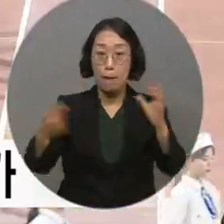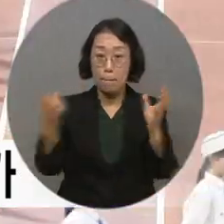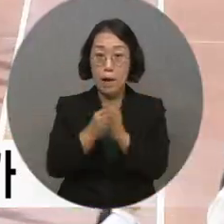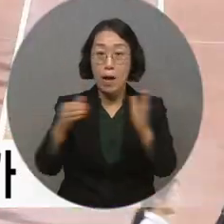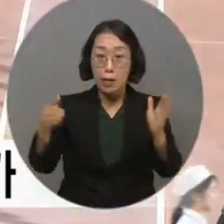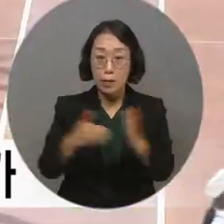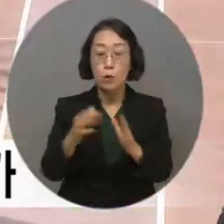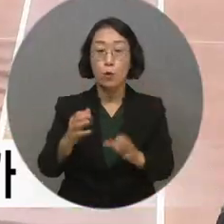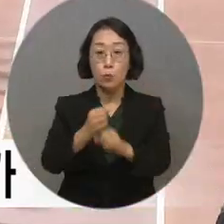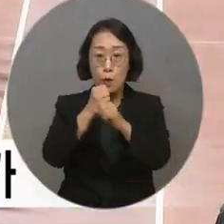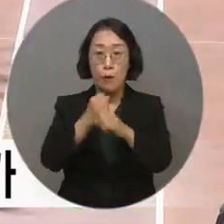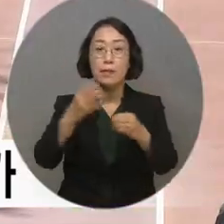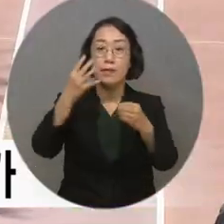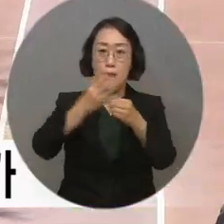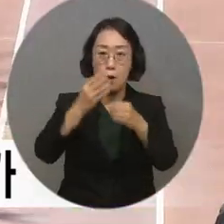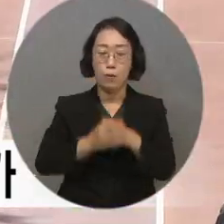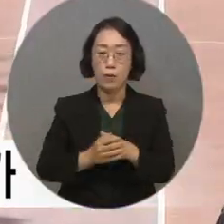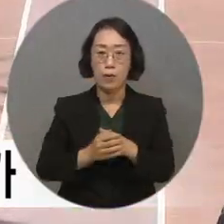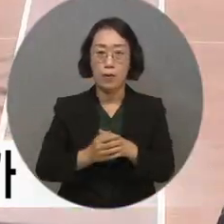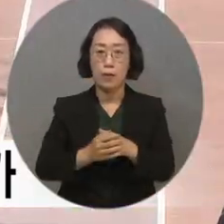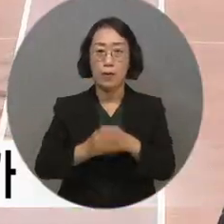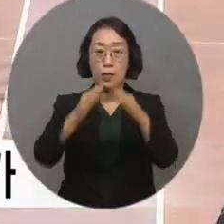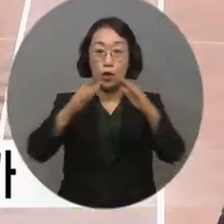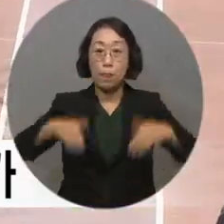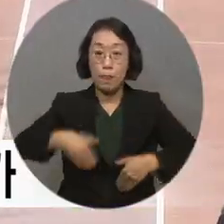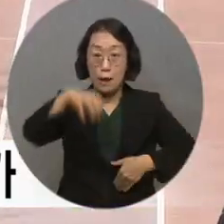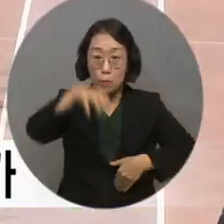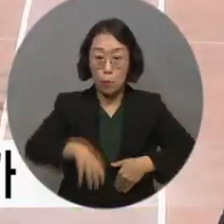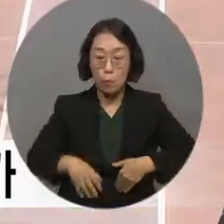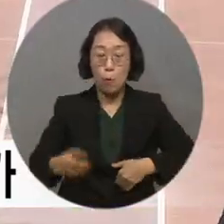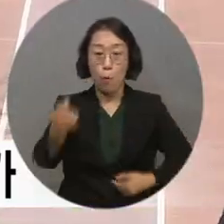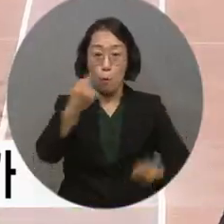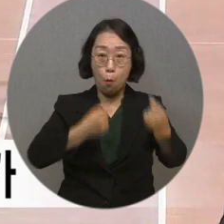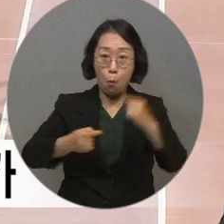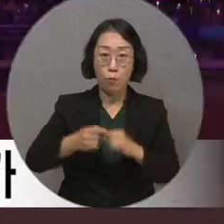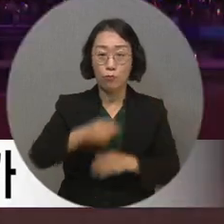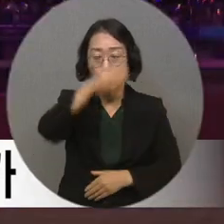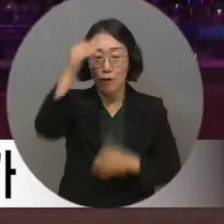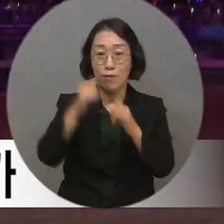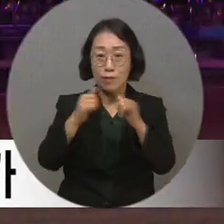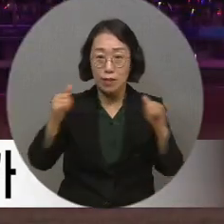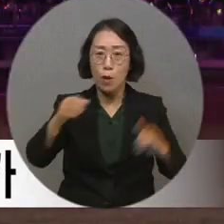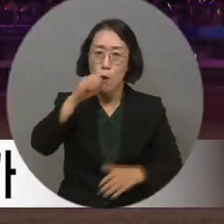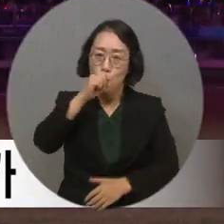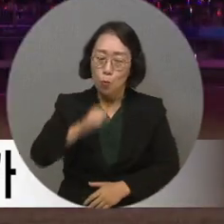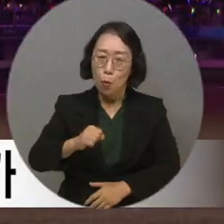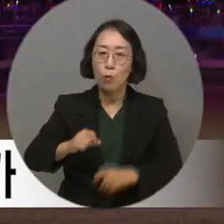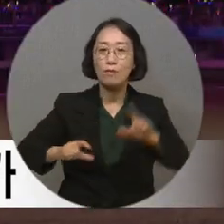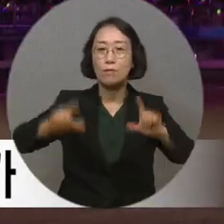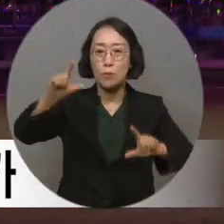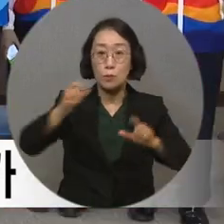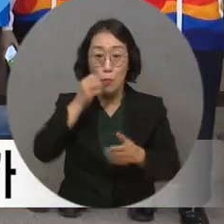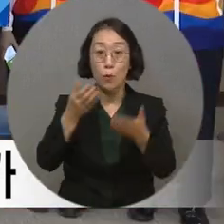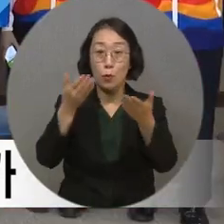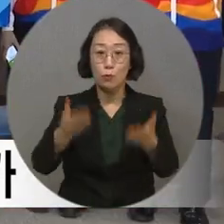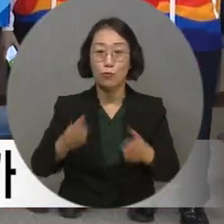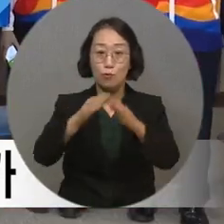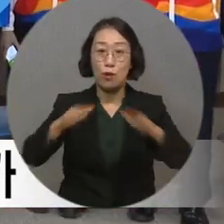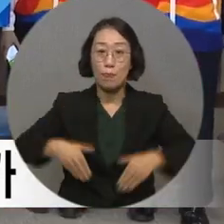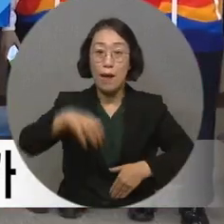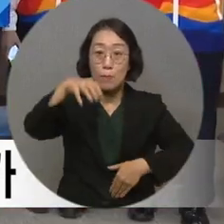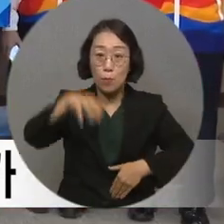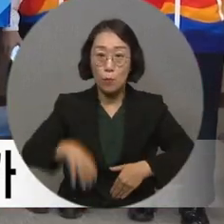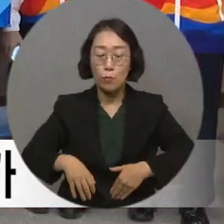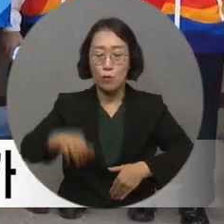종합 4위의 성적과 함께 전남을 찾은 국내외 선수와 관람객들에게 좋은 반응을 얻은 전남도는 이달